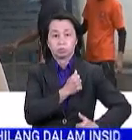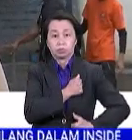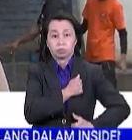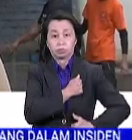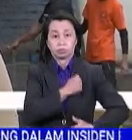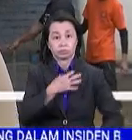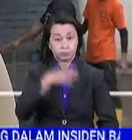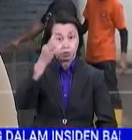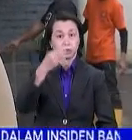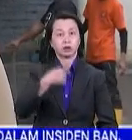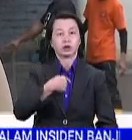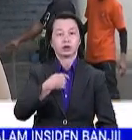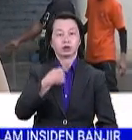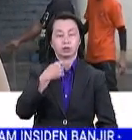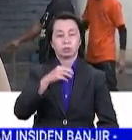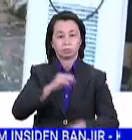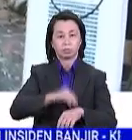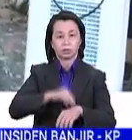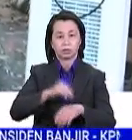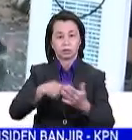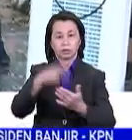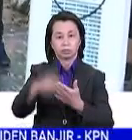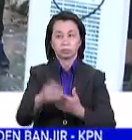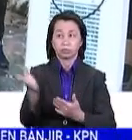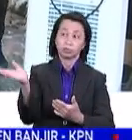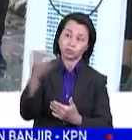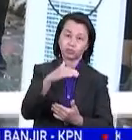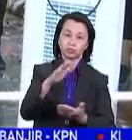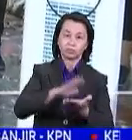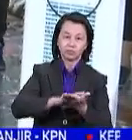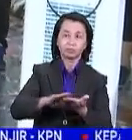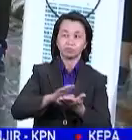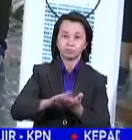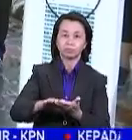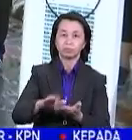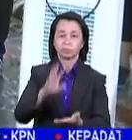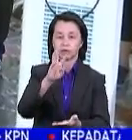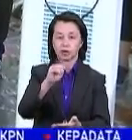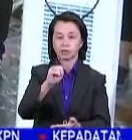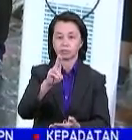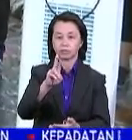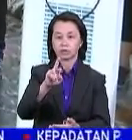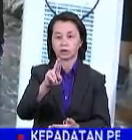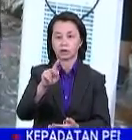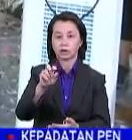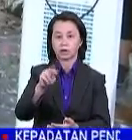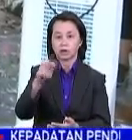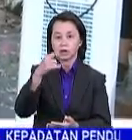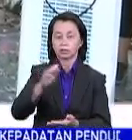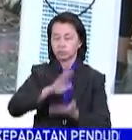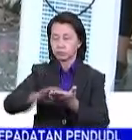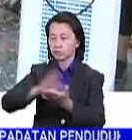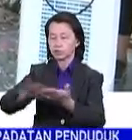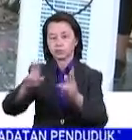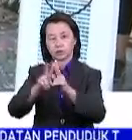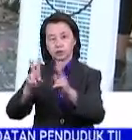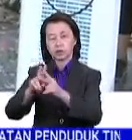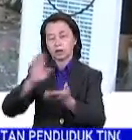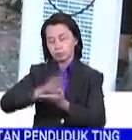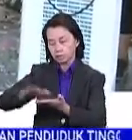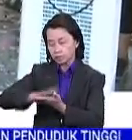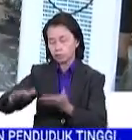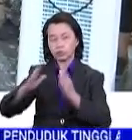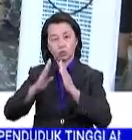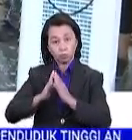yang dibeli untuk masuk apa Gem ciuman ini untuk membersihkan bantu orang kampung membersihkan rumah